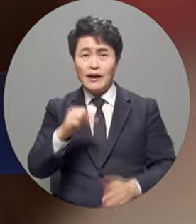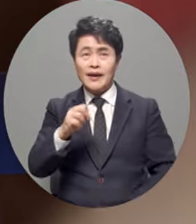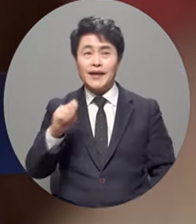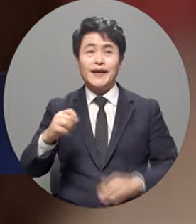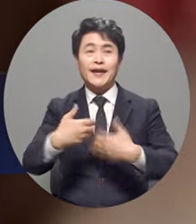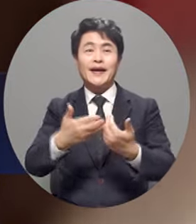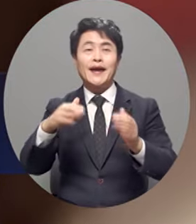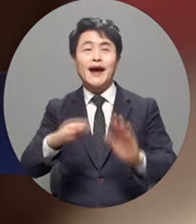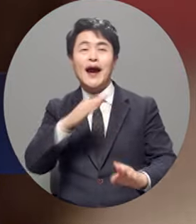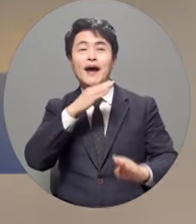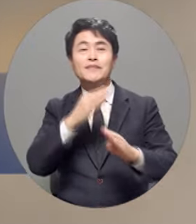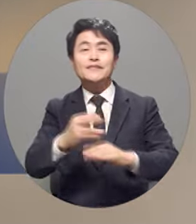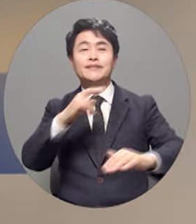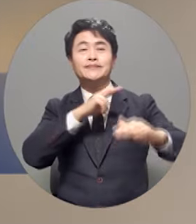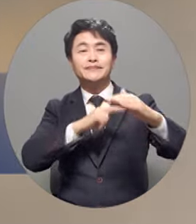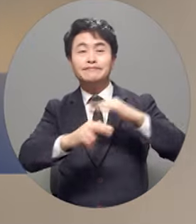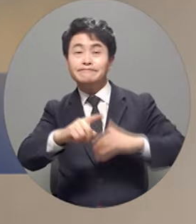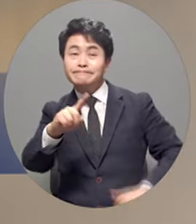있니다로